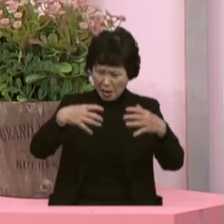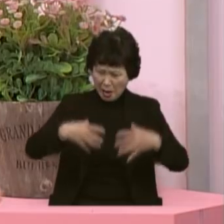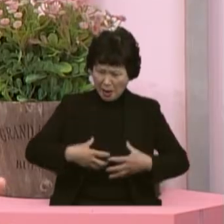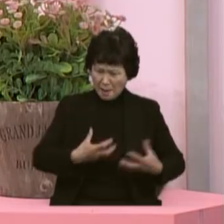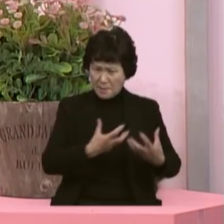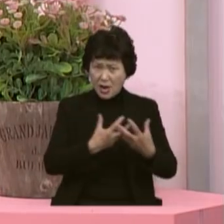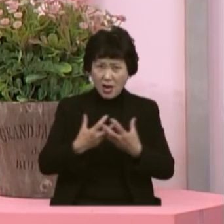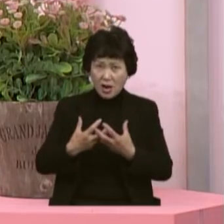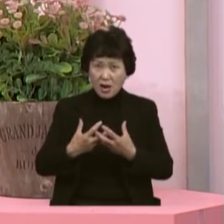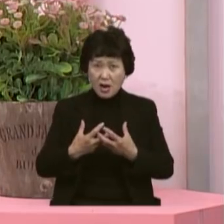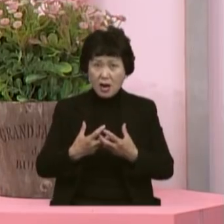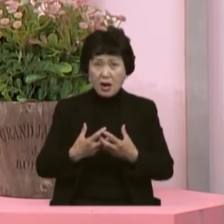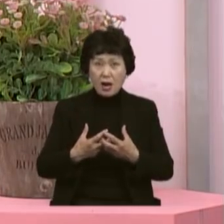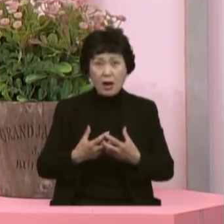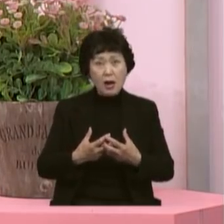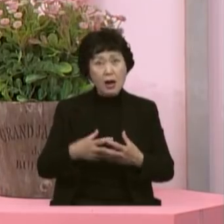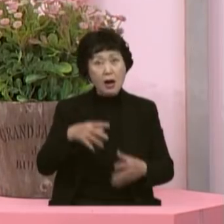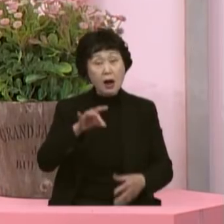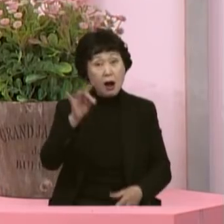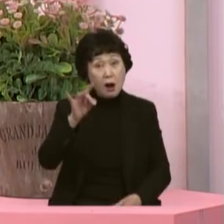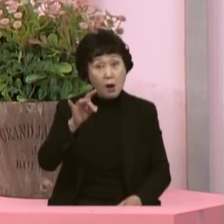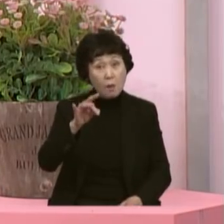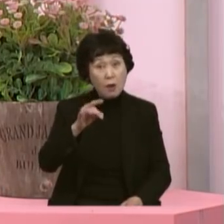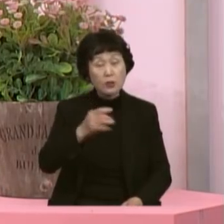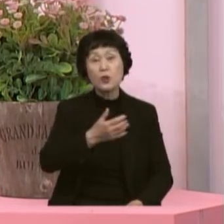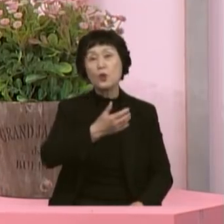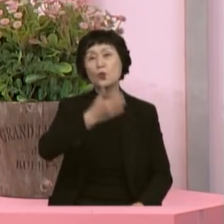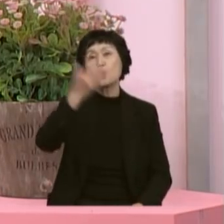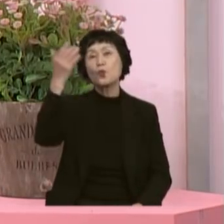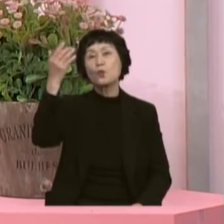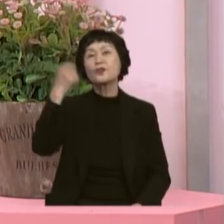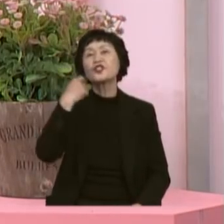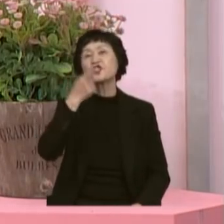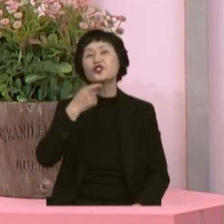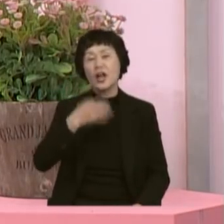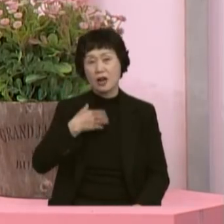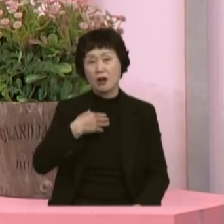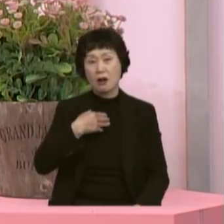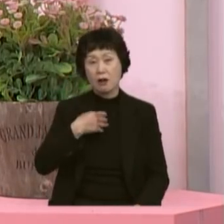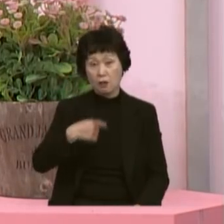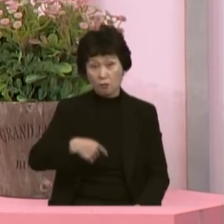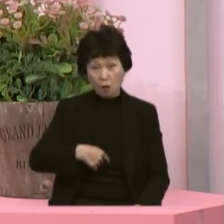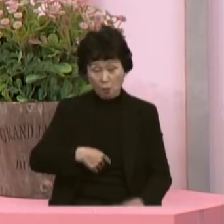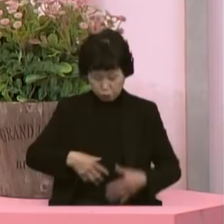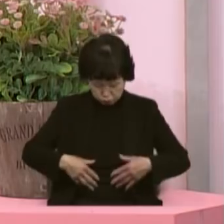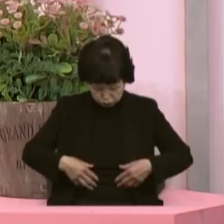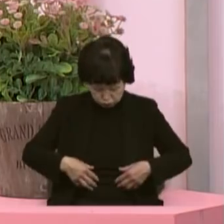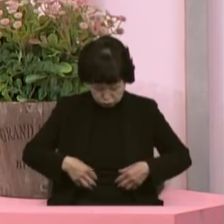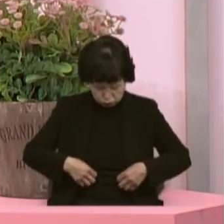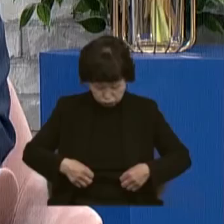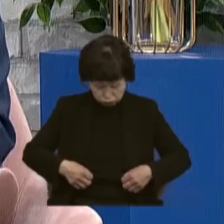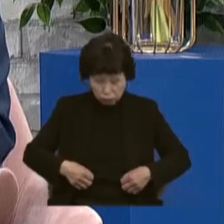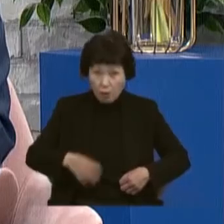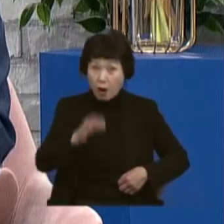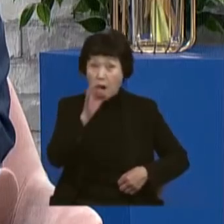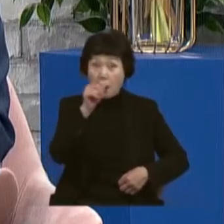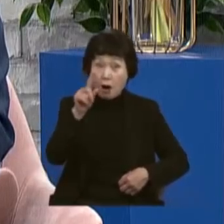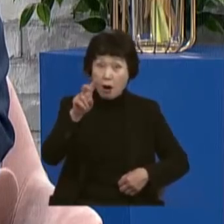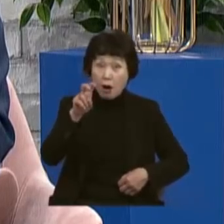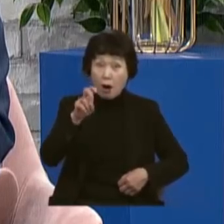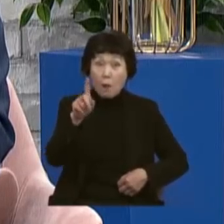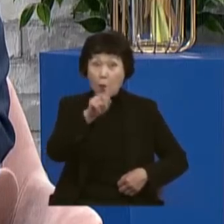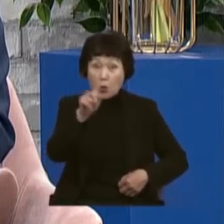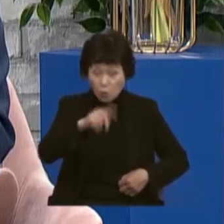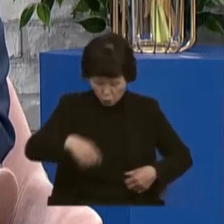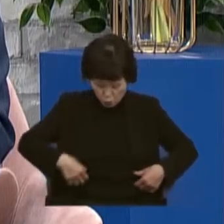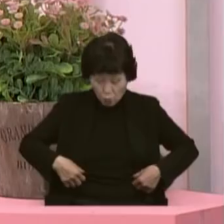그 처음에는 이게 꿈 같기도 하고, 왜 나한테, 근데 내가 막 쳐다봤대. 아니, 여기 어디 암이? 암 어이가